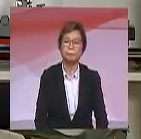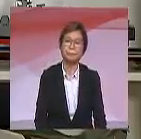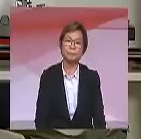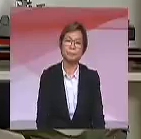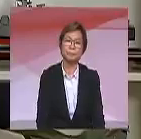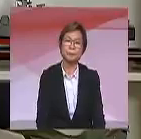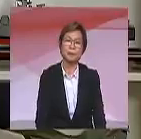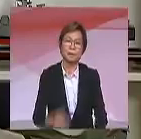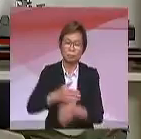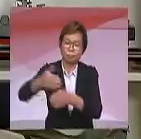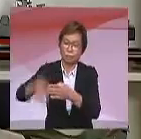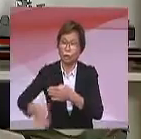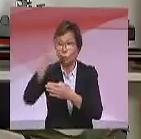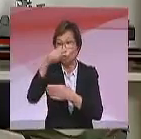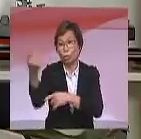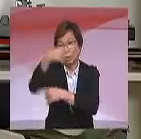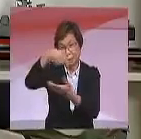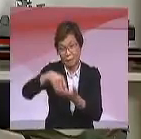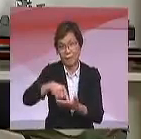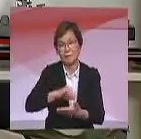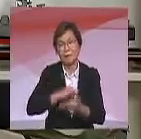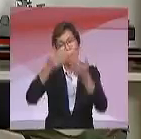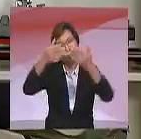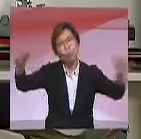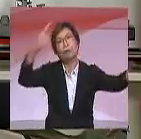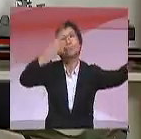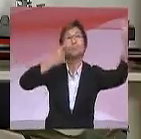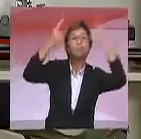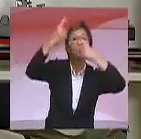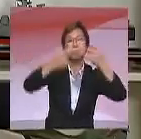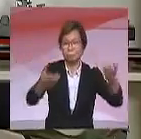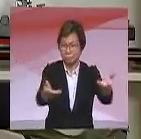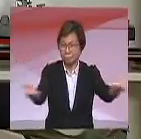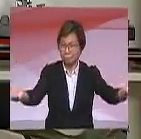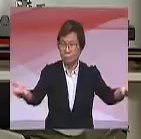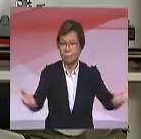dikeluarkan. Jadi itu saja untuk hari ini. Saya buka kepada soalan.